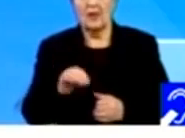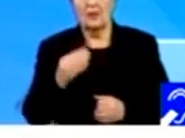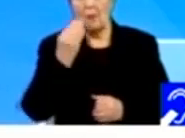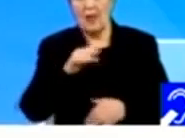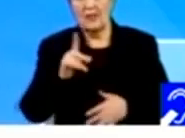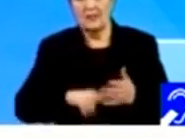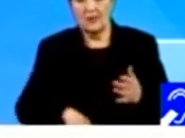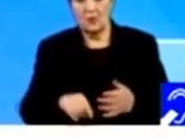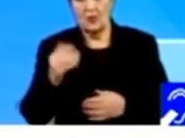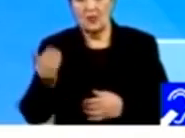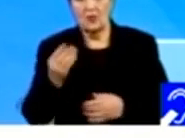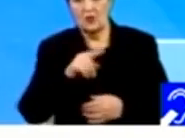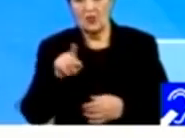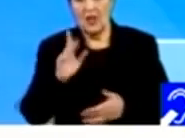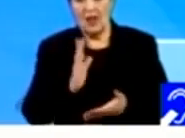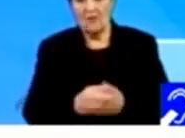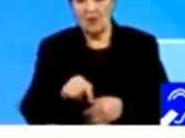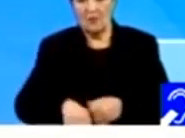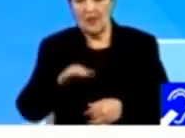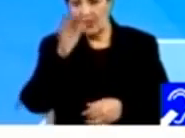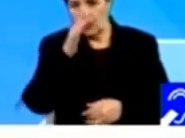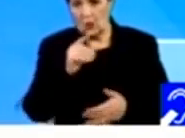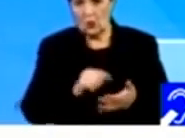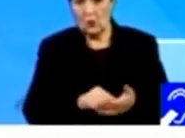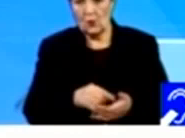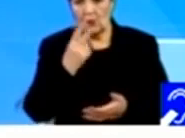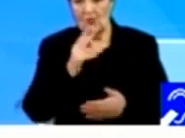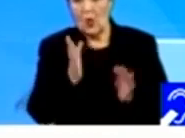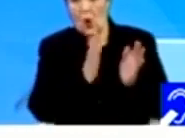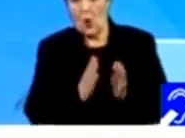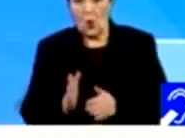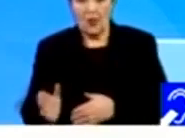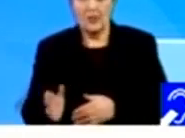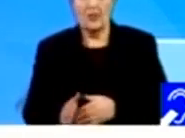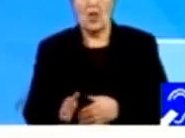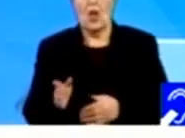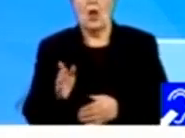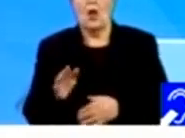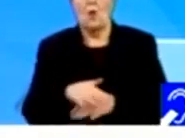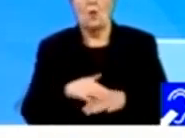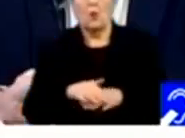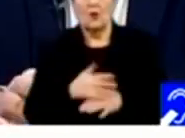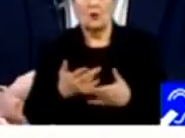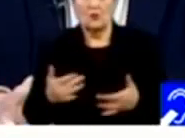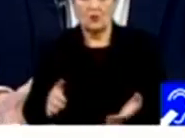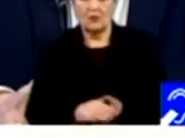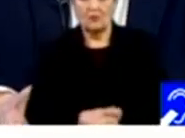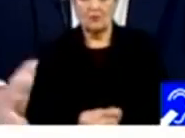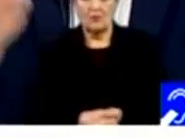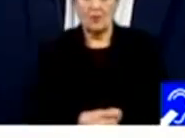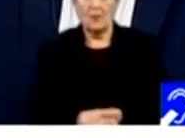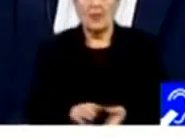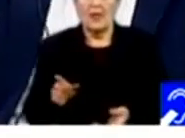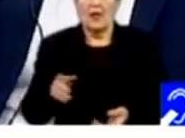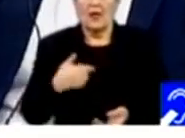sigur cu mult decât ceea ce avem la Chișinău din punct de vedere ordinii publice, etc. Domnule Anastasă? Deci vorbim